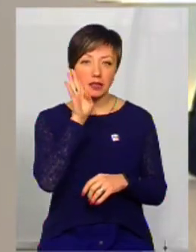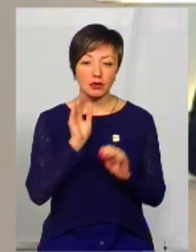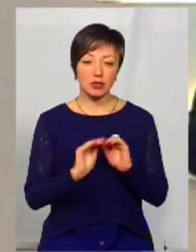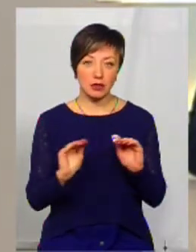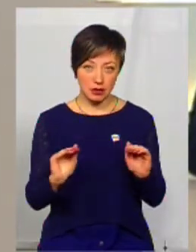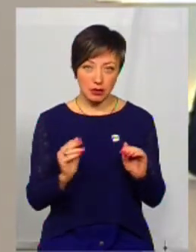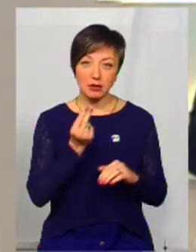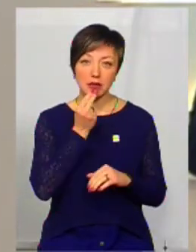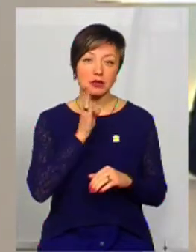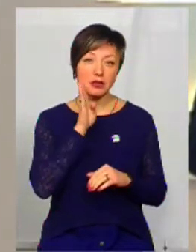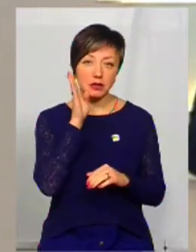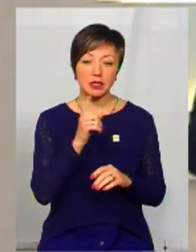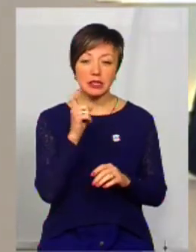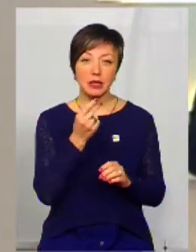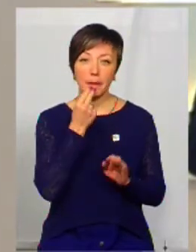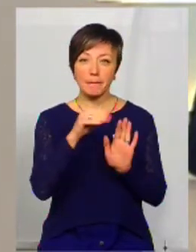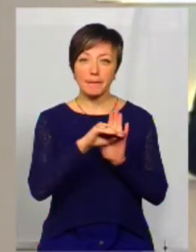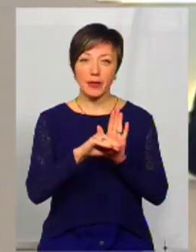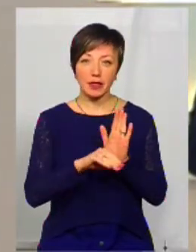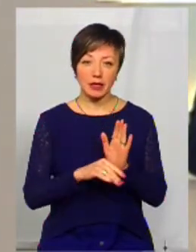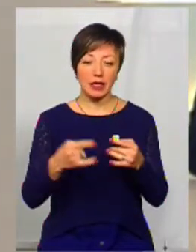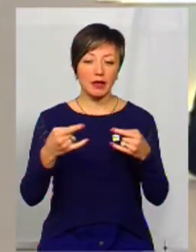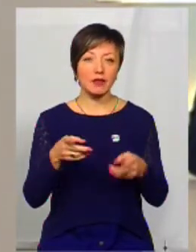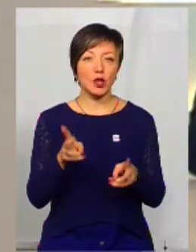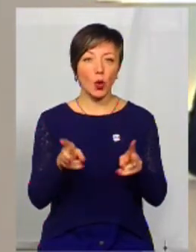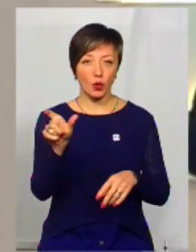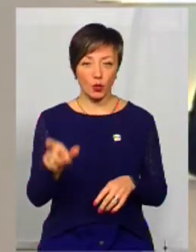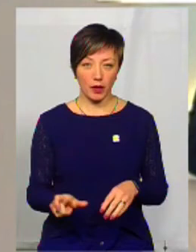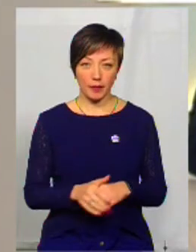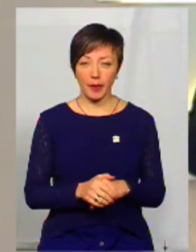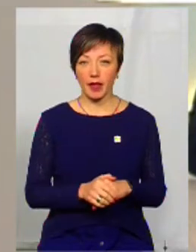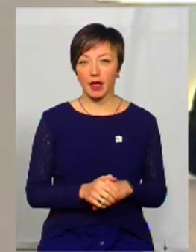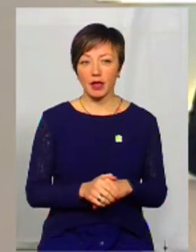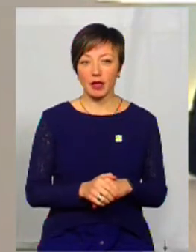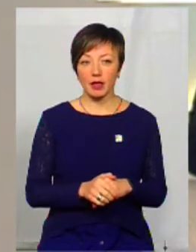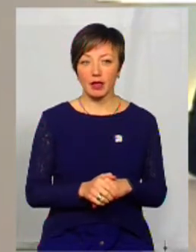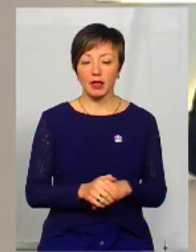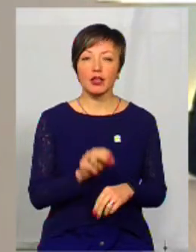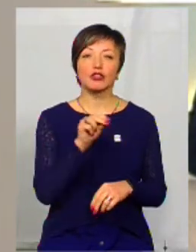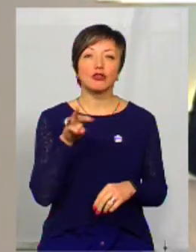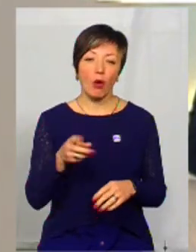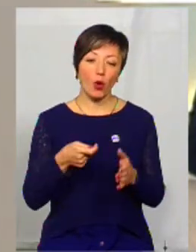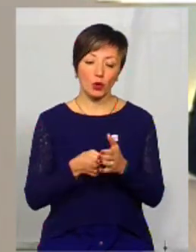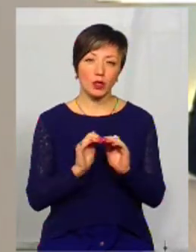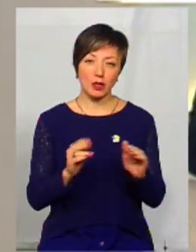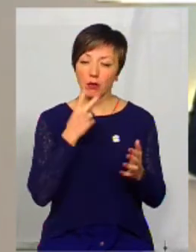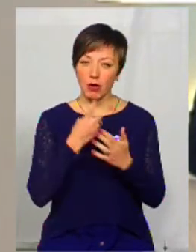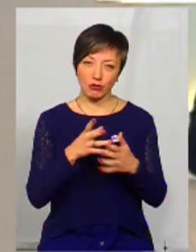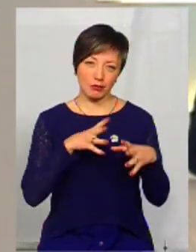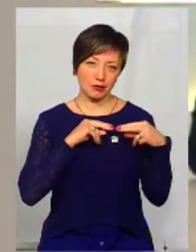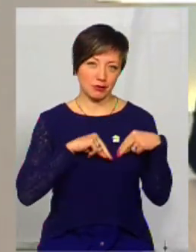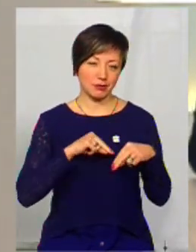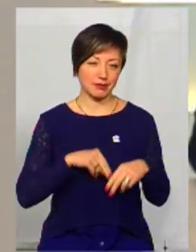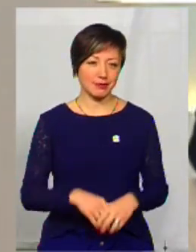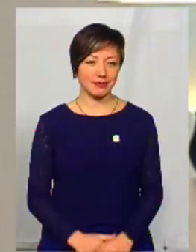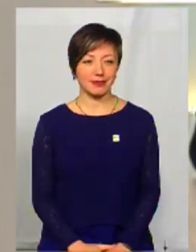снідають, учні цих шкіл снідають за меню від телевізійного кухаря. Чим готують дітей, бачила моя колега